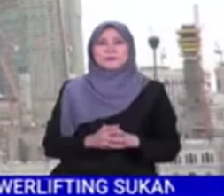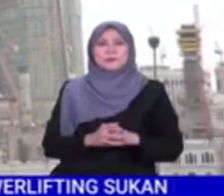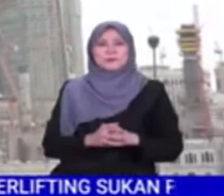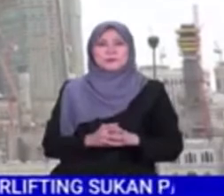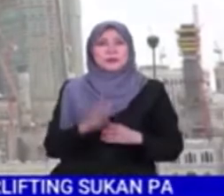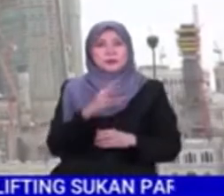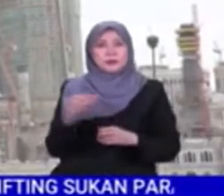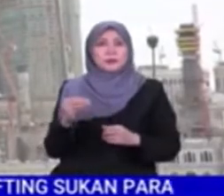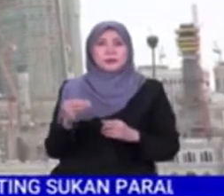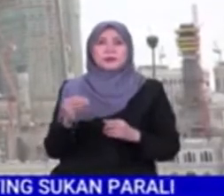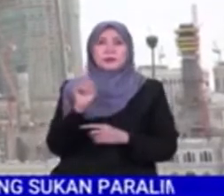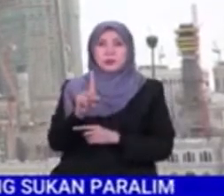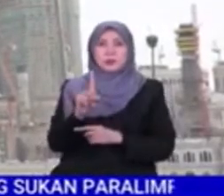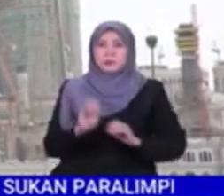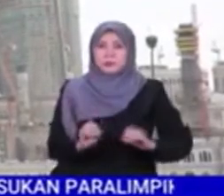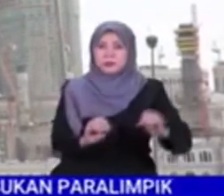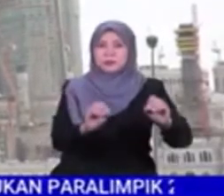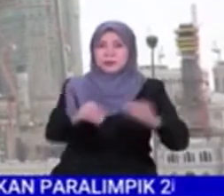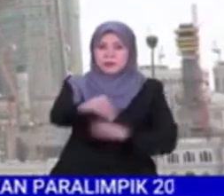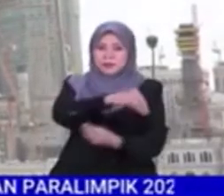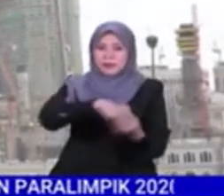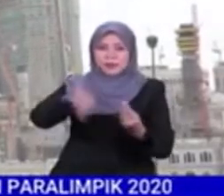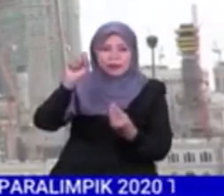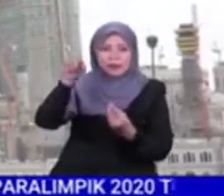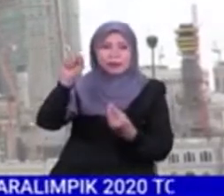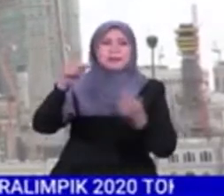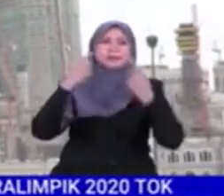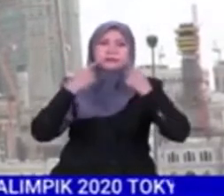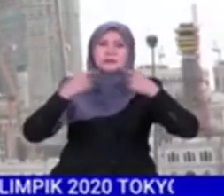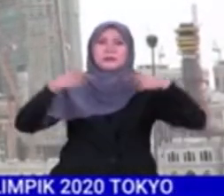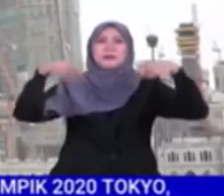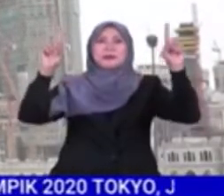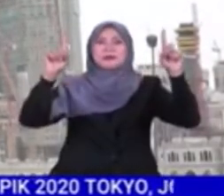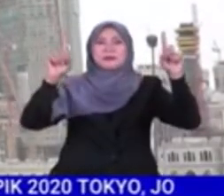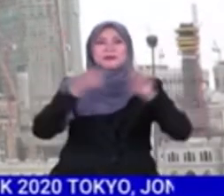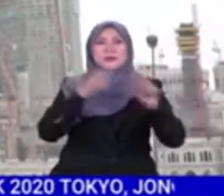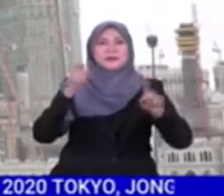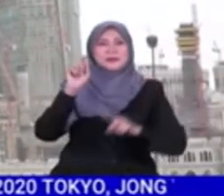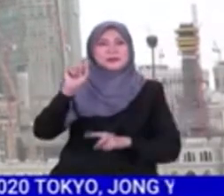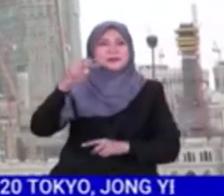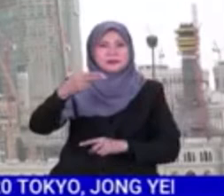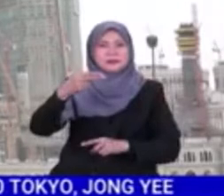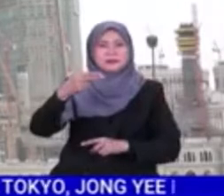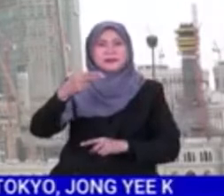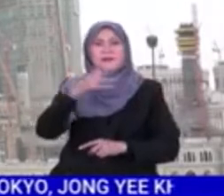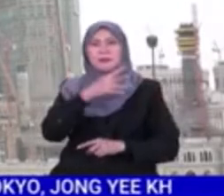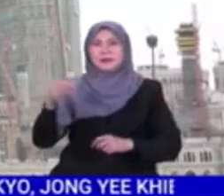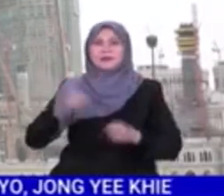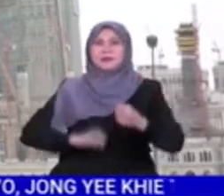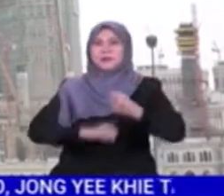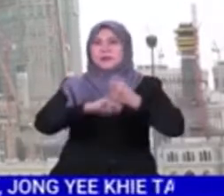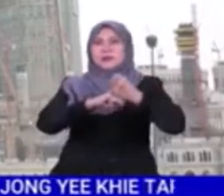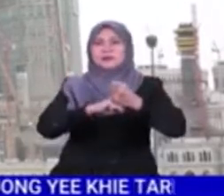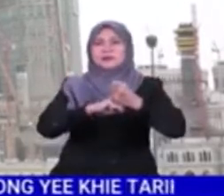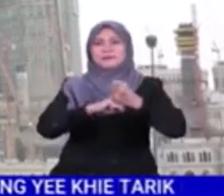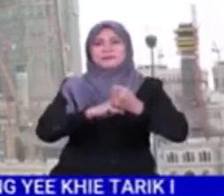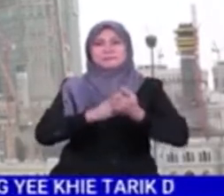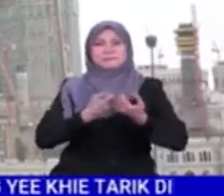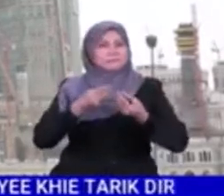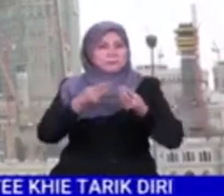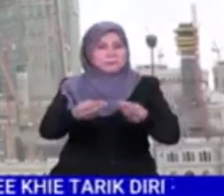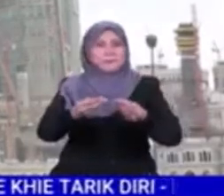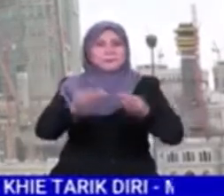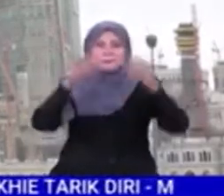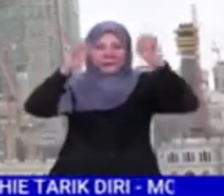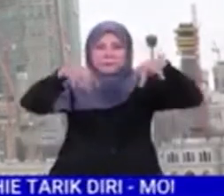Dan hasilnya satu operasi musim haji yang sangat cemerlang oleh tabung haji, sekaligus menyumbang kemabruran haji itu